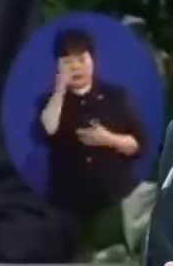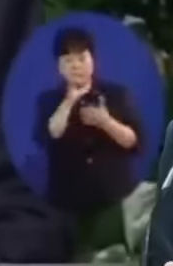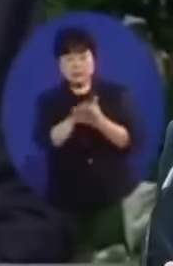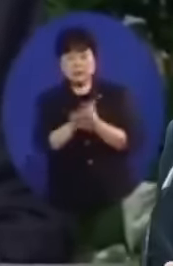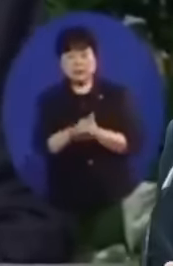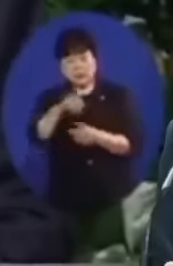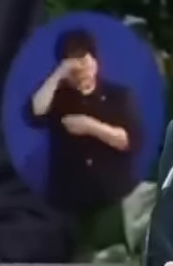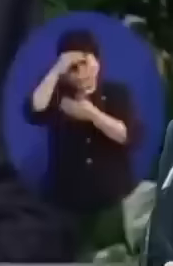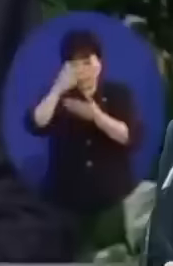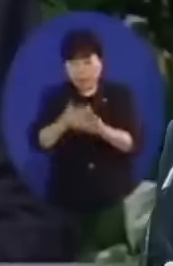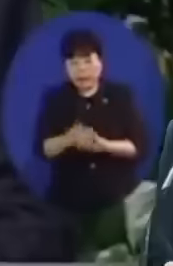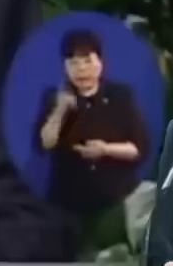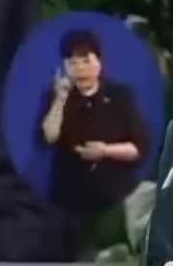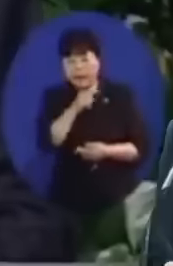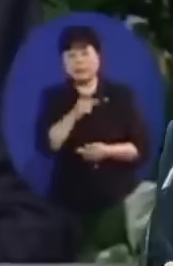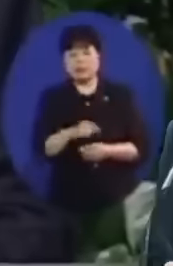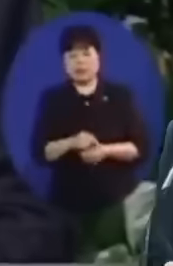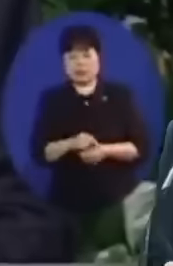친구를 닮아서 나쁜